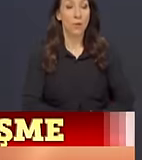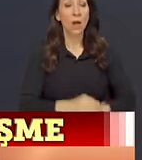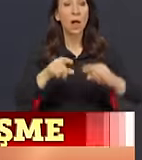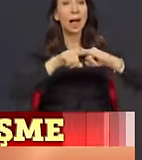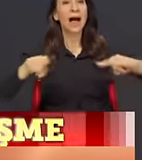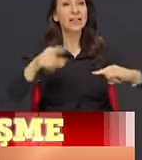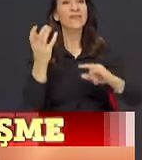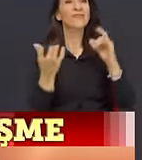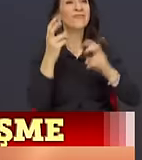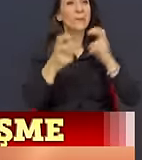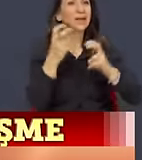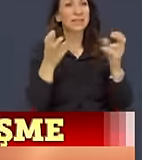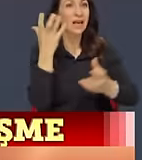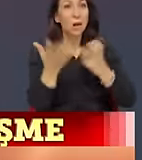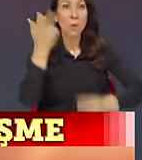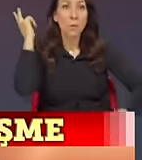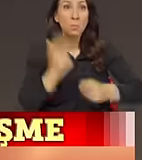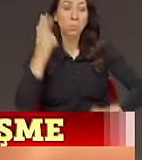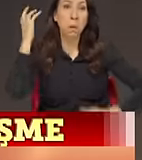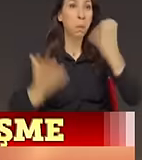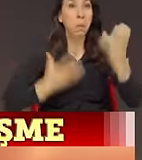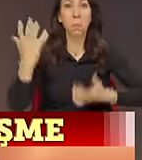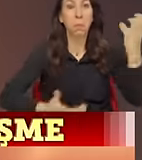Halı fabrikasındaki yangın kısa sürede büyüdü.